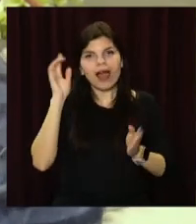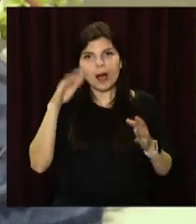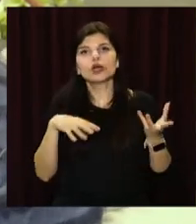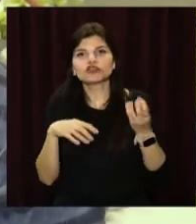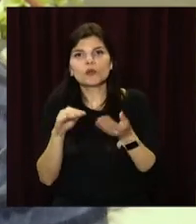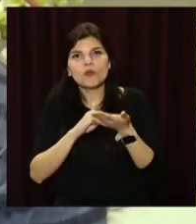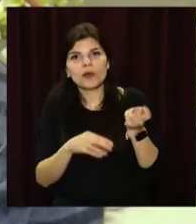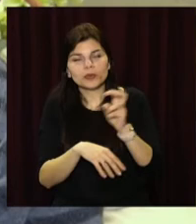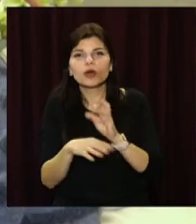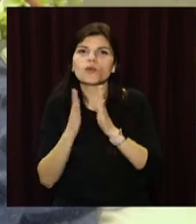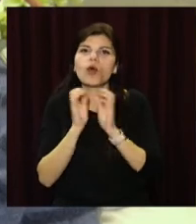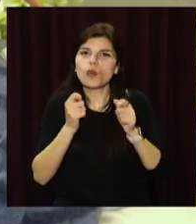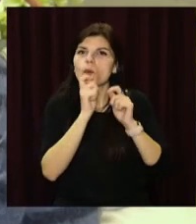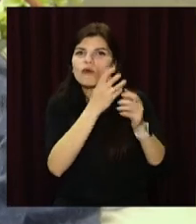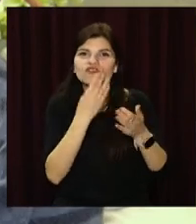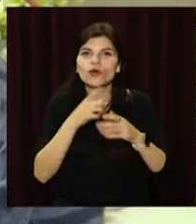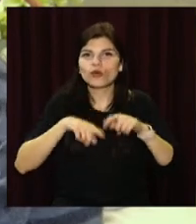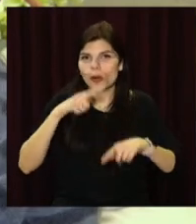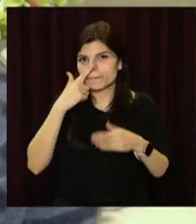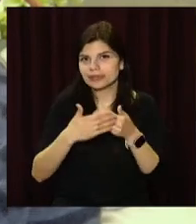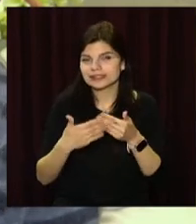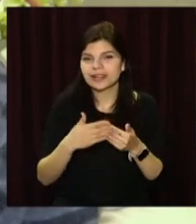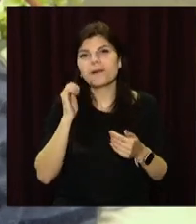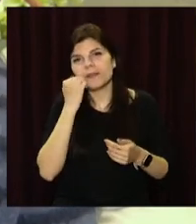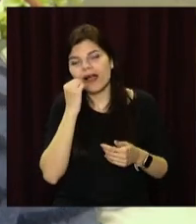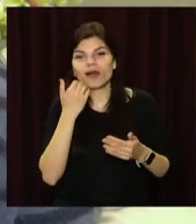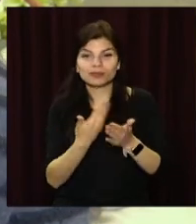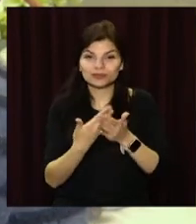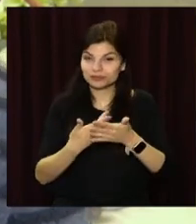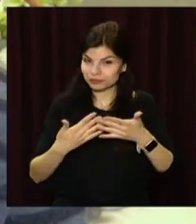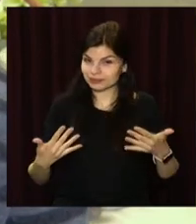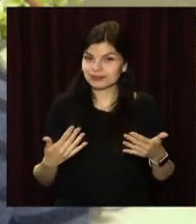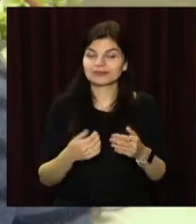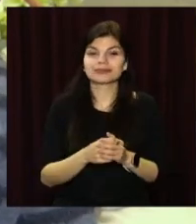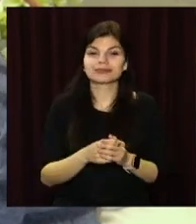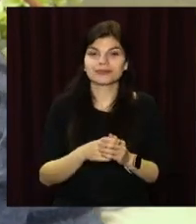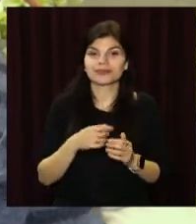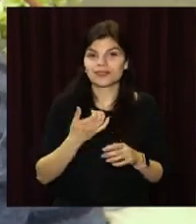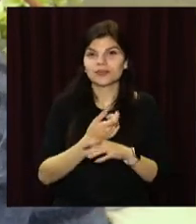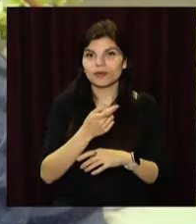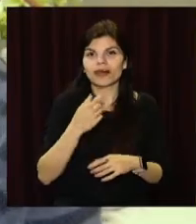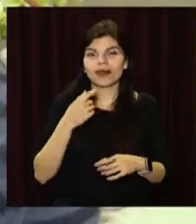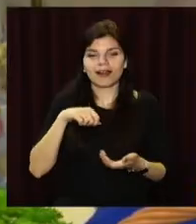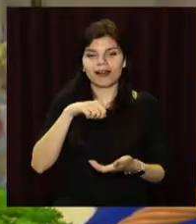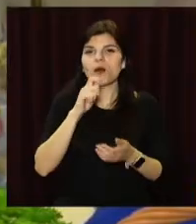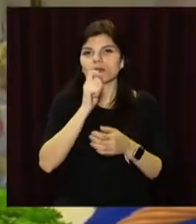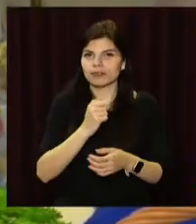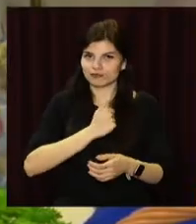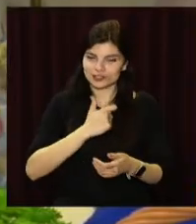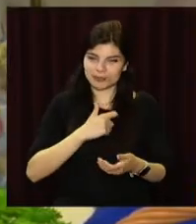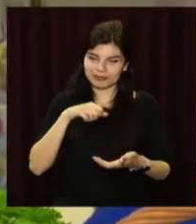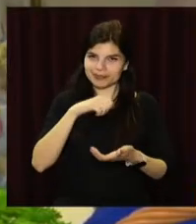приходят и делают на подарок своим близким и родным. Бабушкам, дедушкам, сестрам, подружкам.